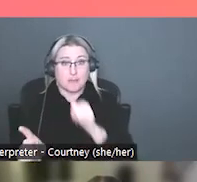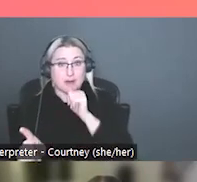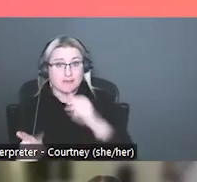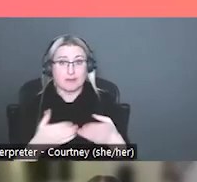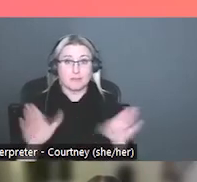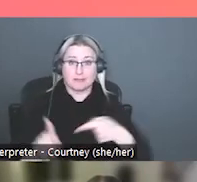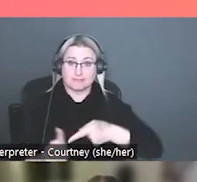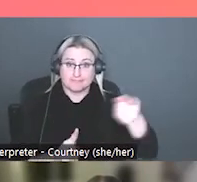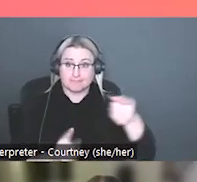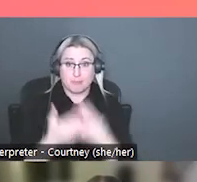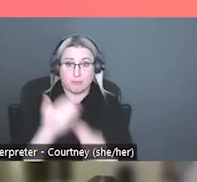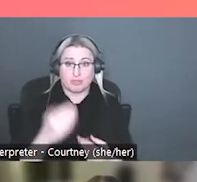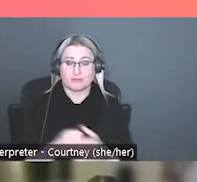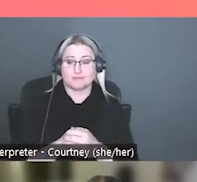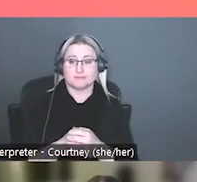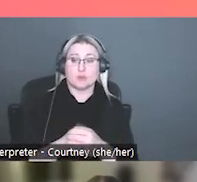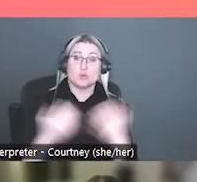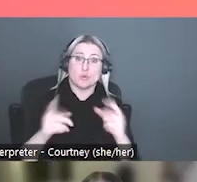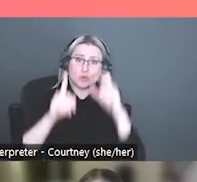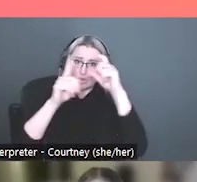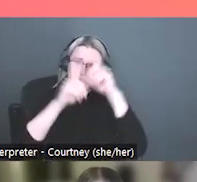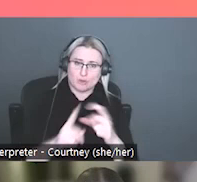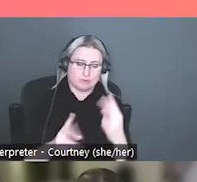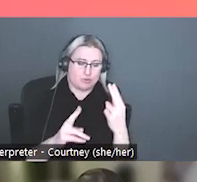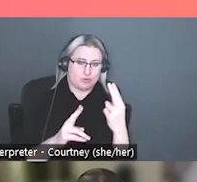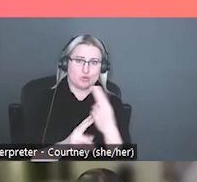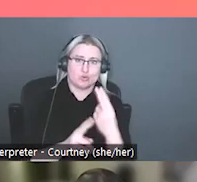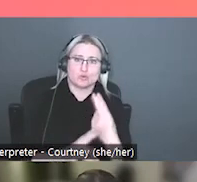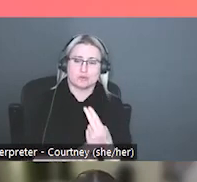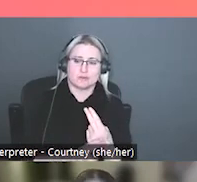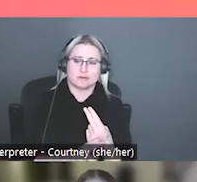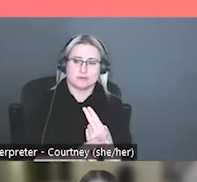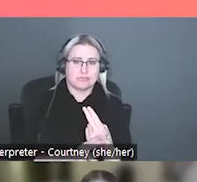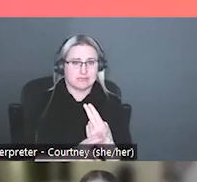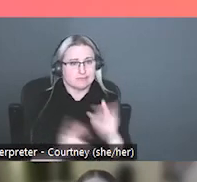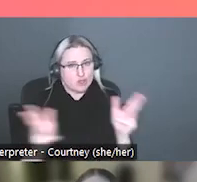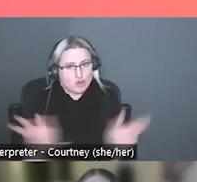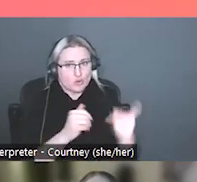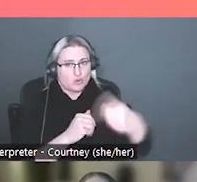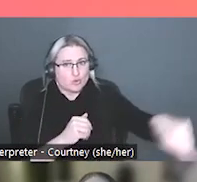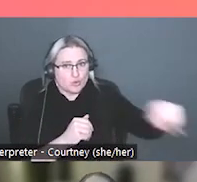les sphères publiques et privées. Alors, cet usage de ces termes